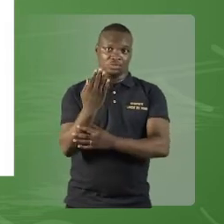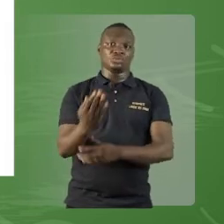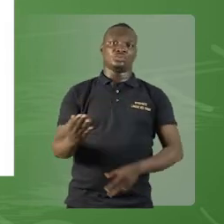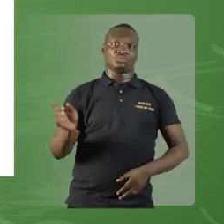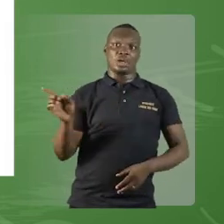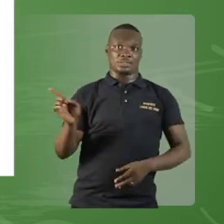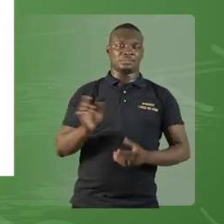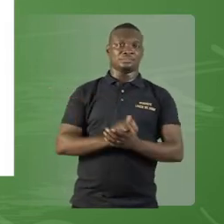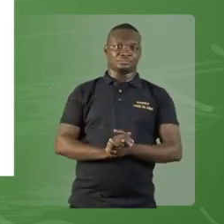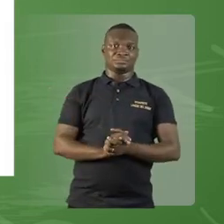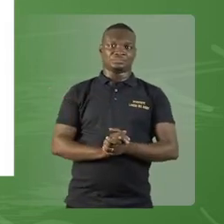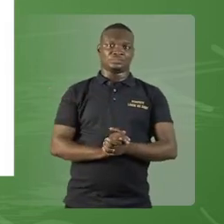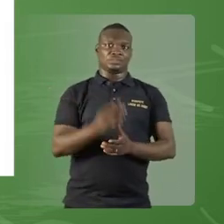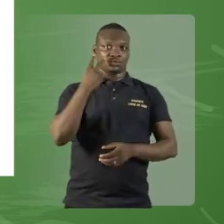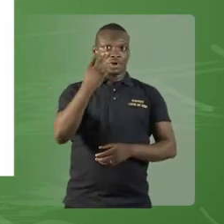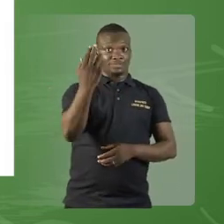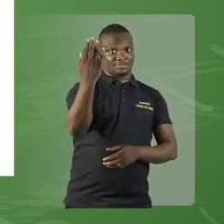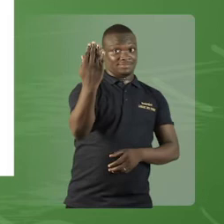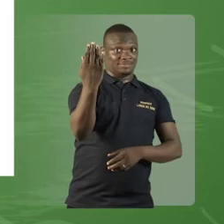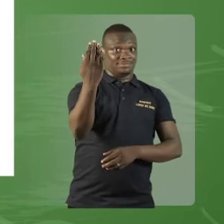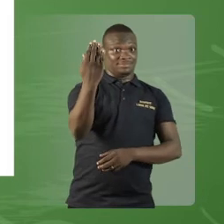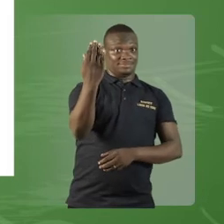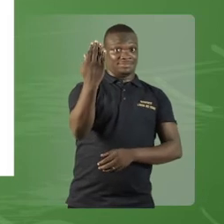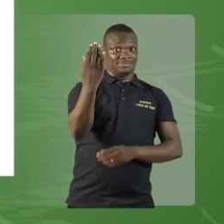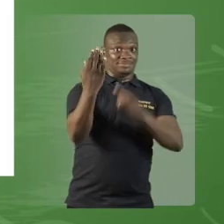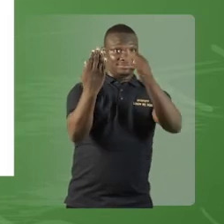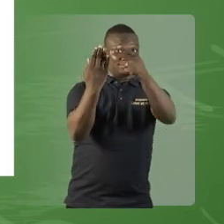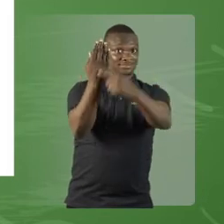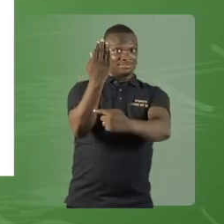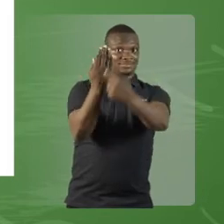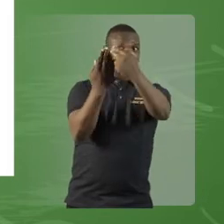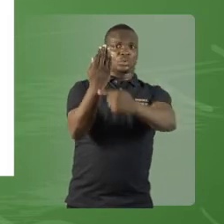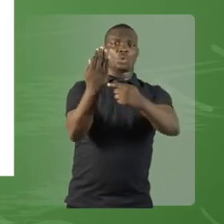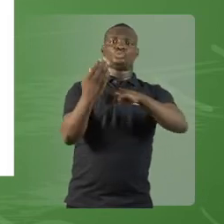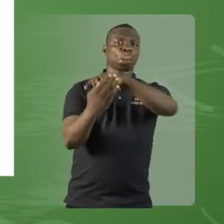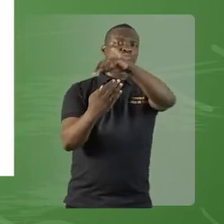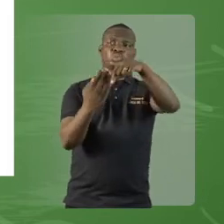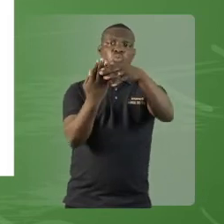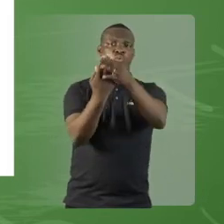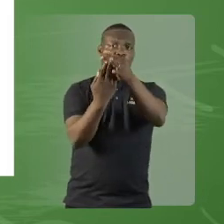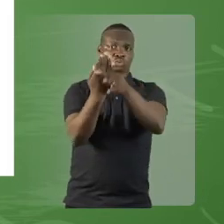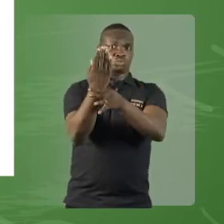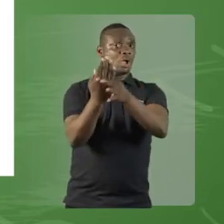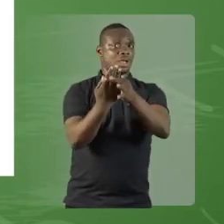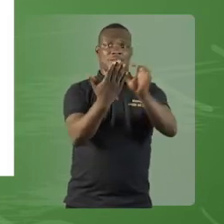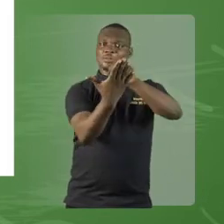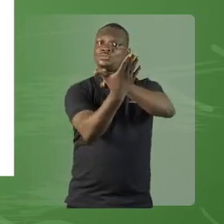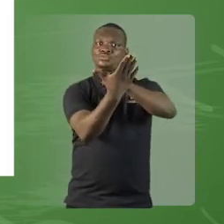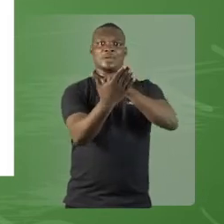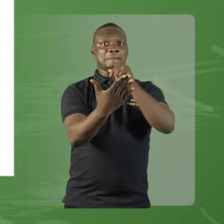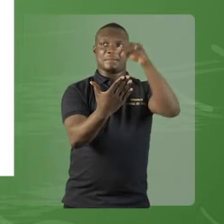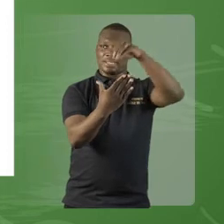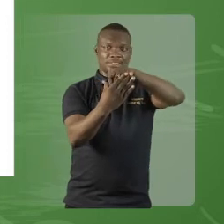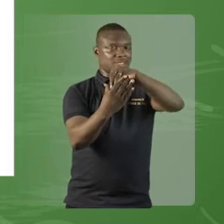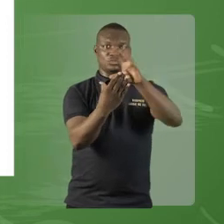droite. Pour cette règle, tous les doigts réunis, hormis le pouce,